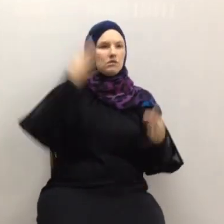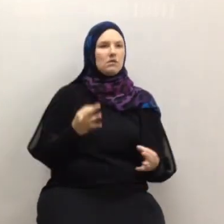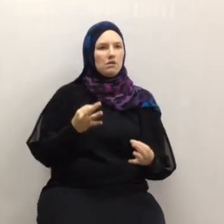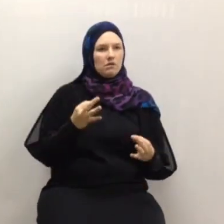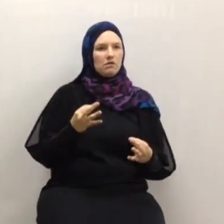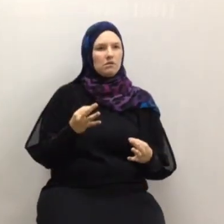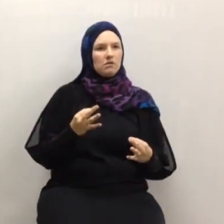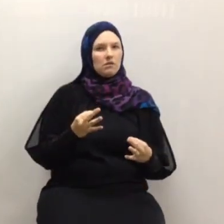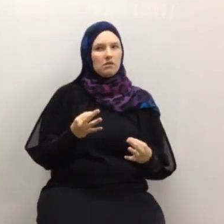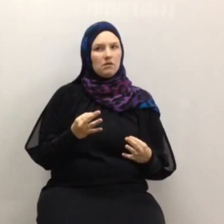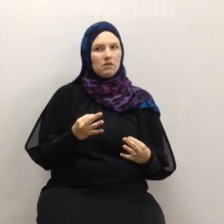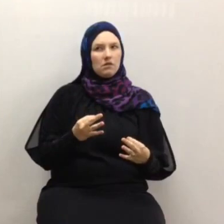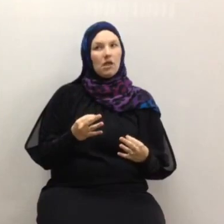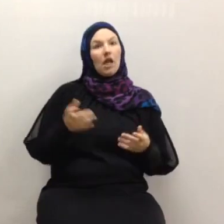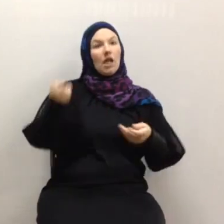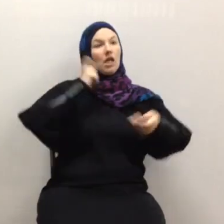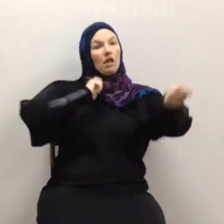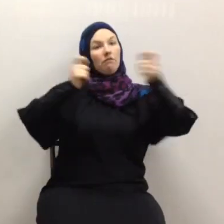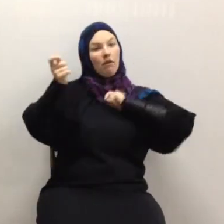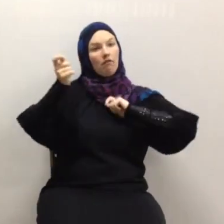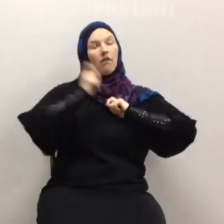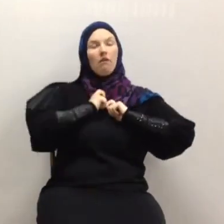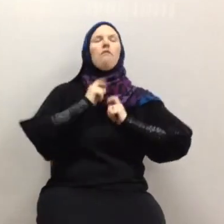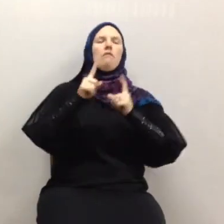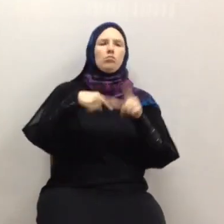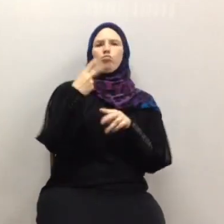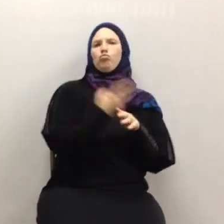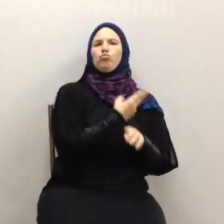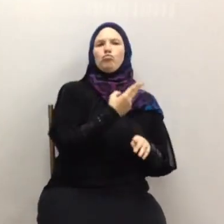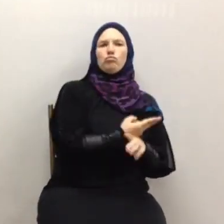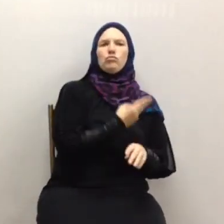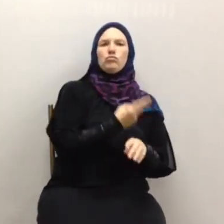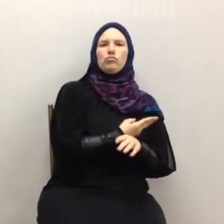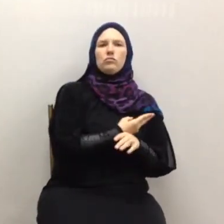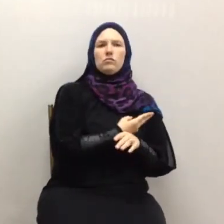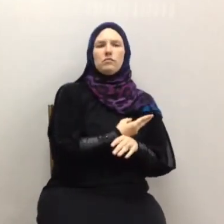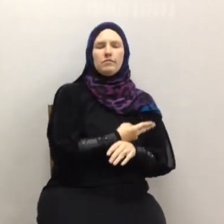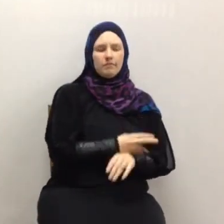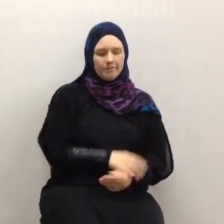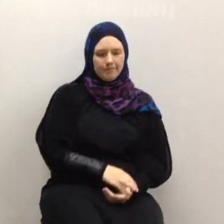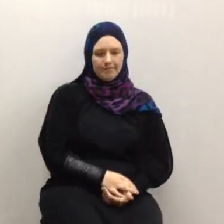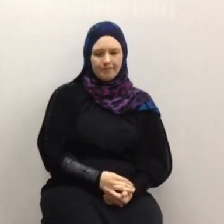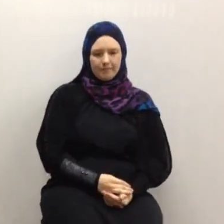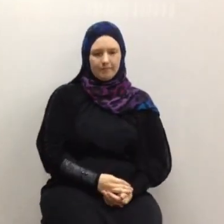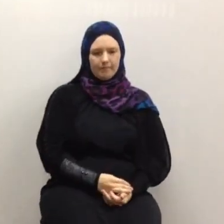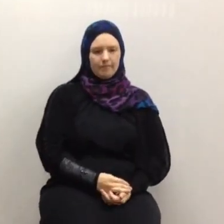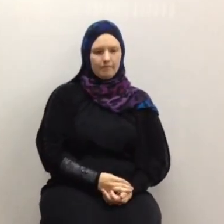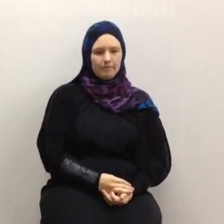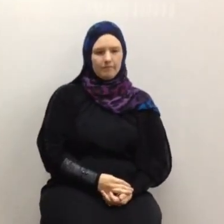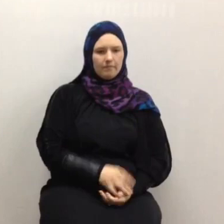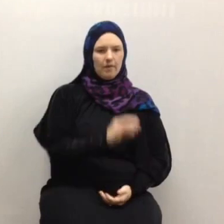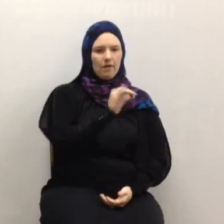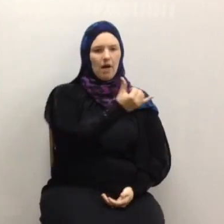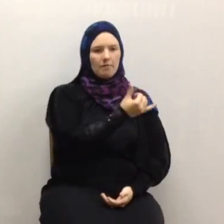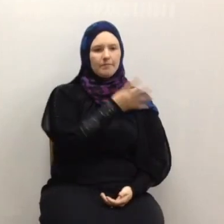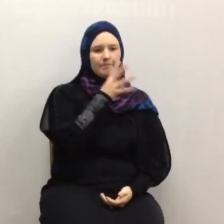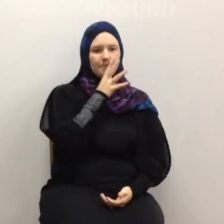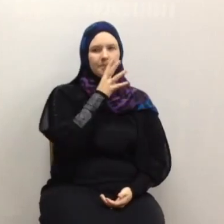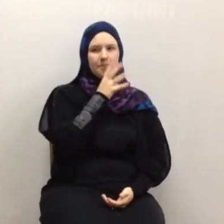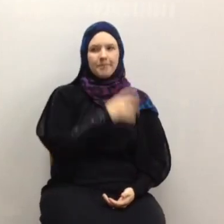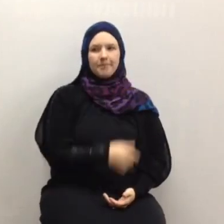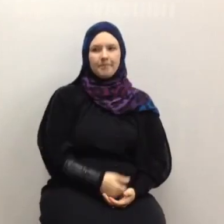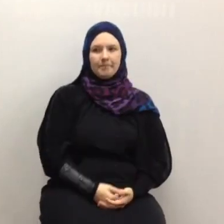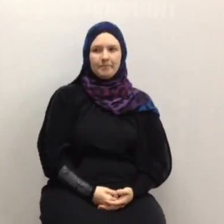us, all what He's asking. وَإِذْ تَأَذَّنَ رَبُّكُمْ لَإِنْ شَكَرْتُمْ